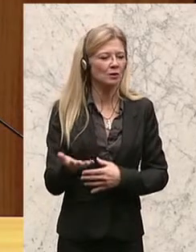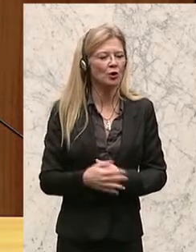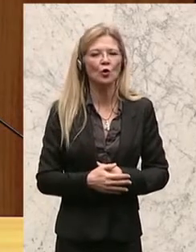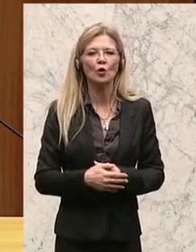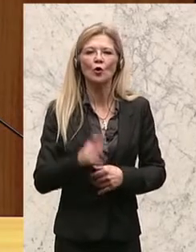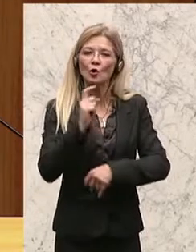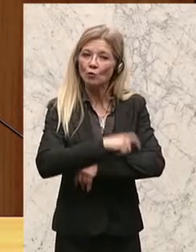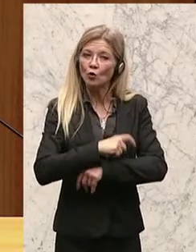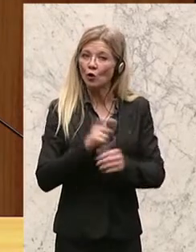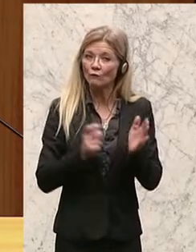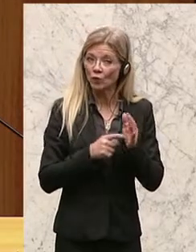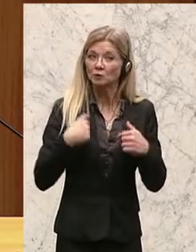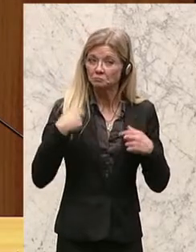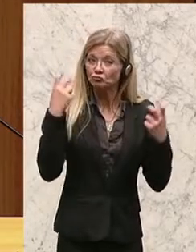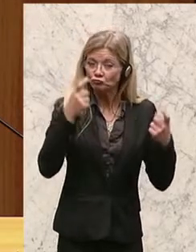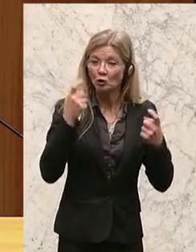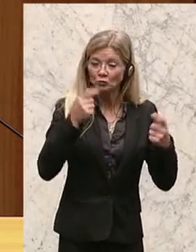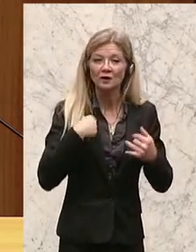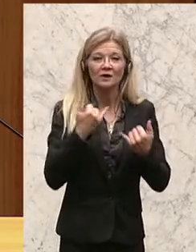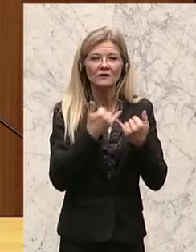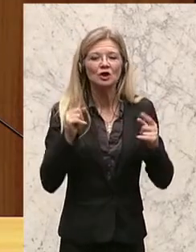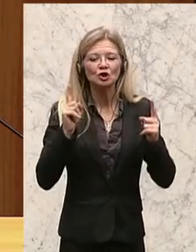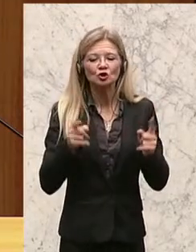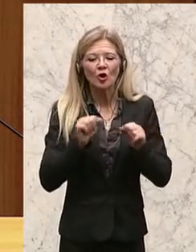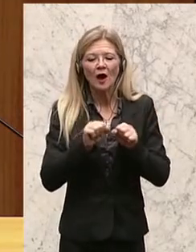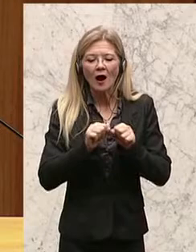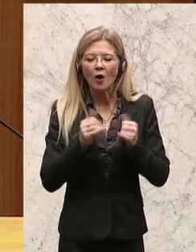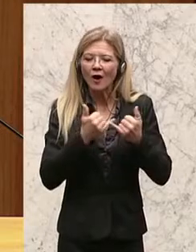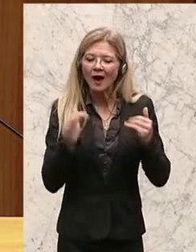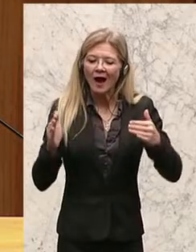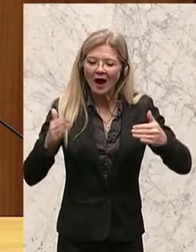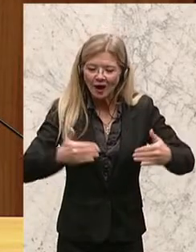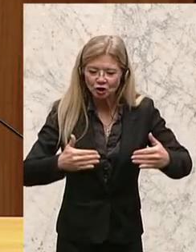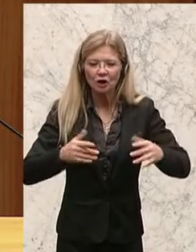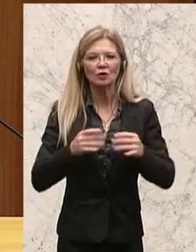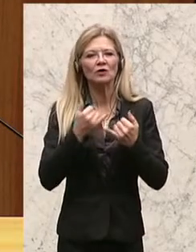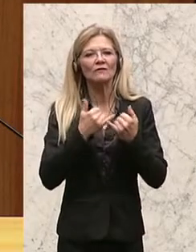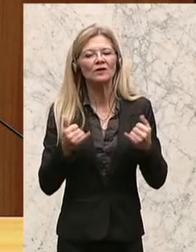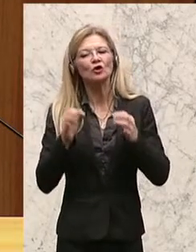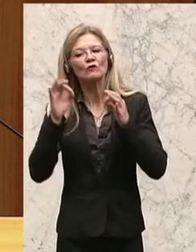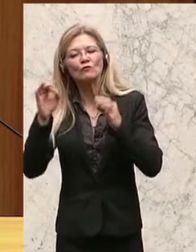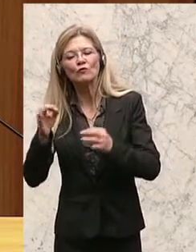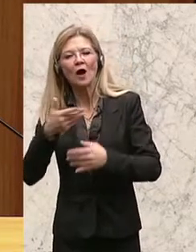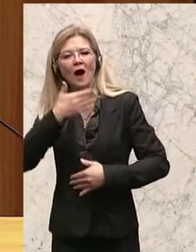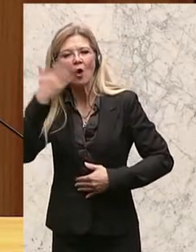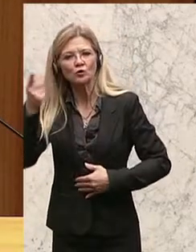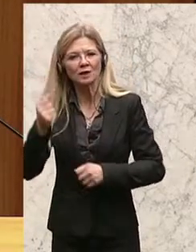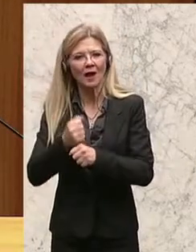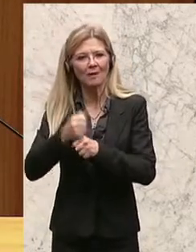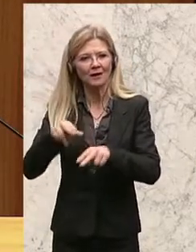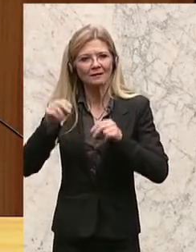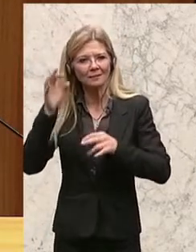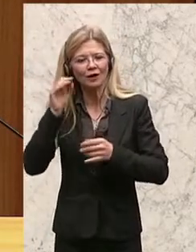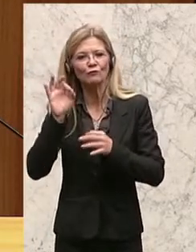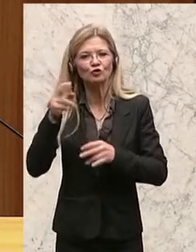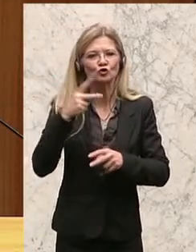staune, partielle Einschränkungen beim Zugang zum Sozialsystem für ausländische Arbeitnehmerinnen und Arbeitnehmer. Das ist immer das, wo sie